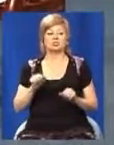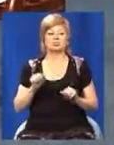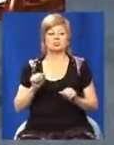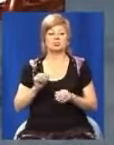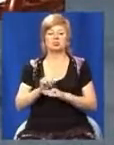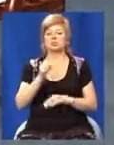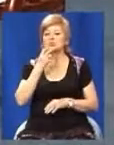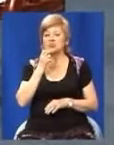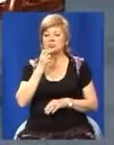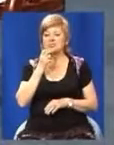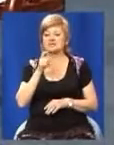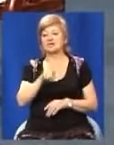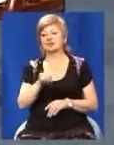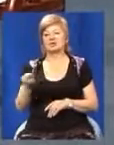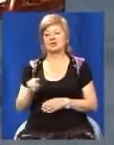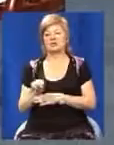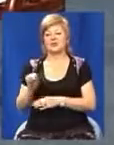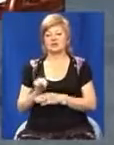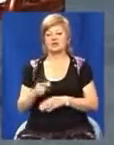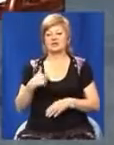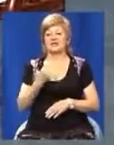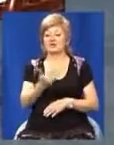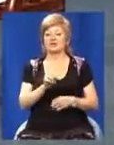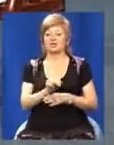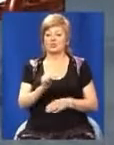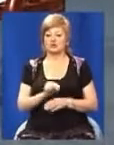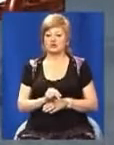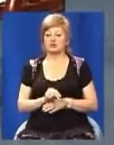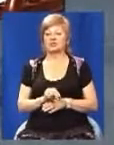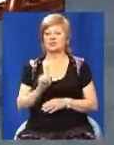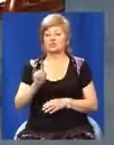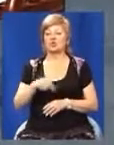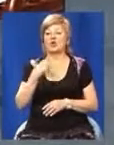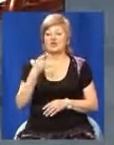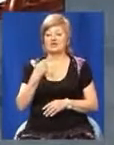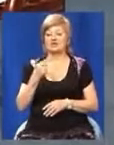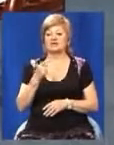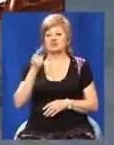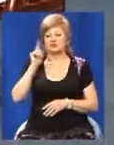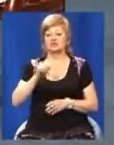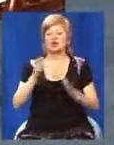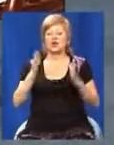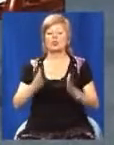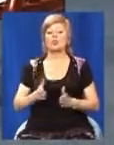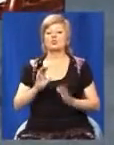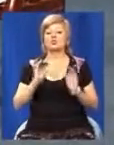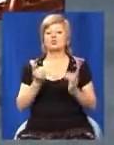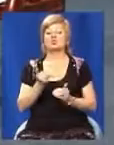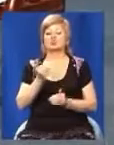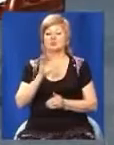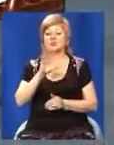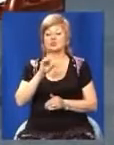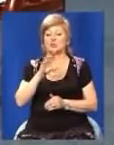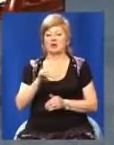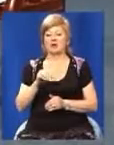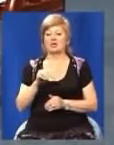його навчив? Чи він тебе навчив? Ні, я. Ти його. Ну, тоді говори. Ти сказала, що знаєш, про кого буде сюжет. Знаєш, як називається